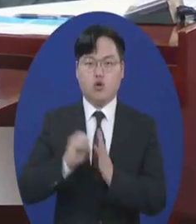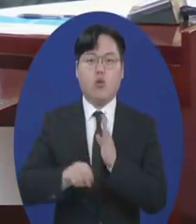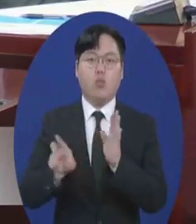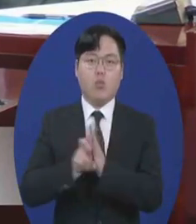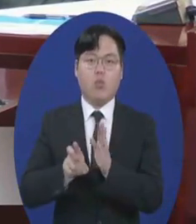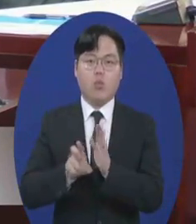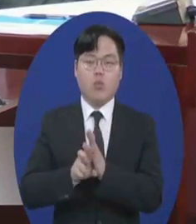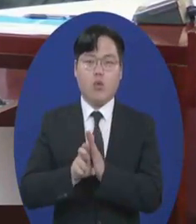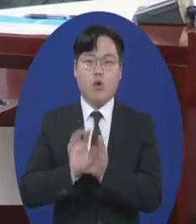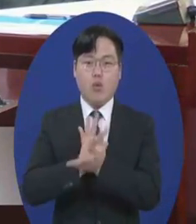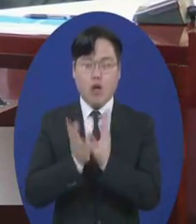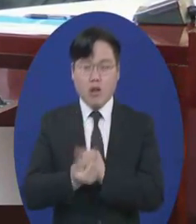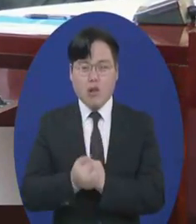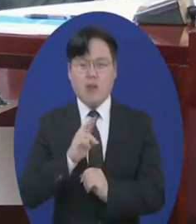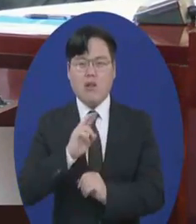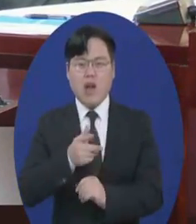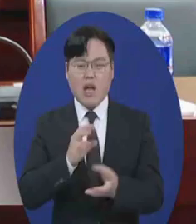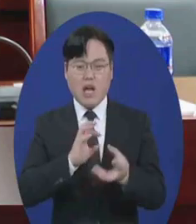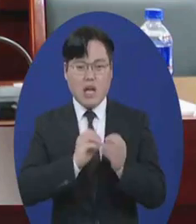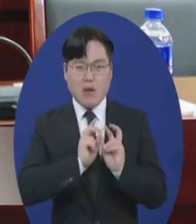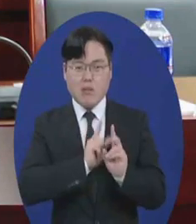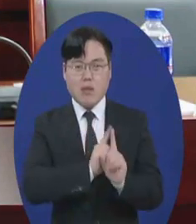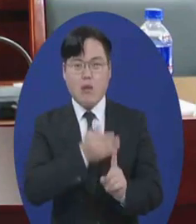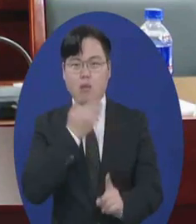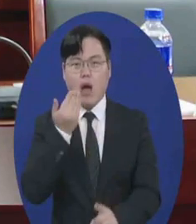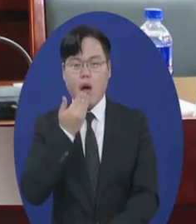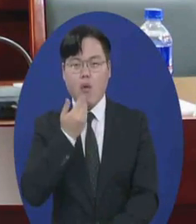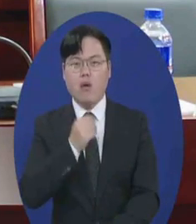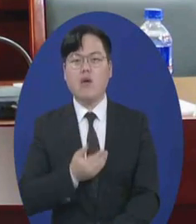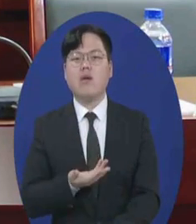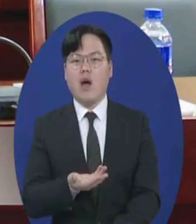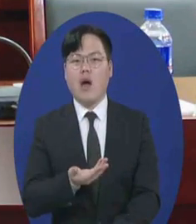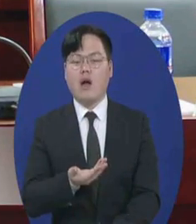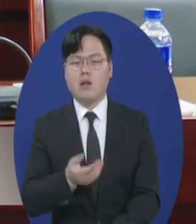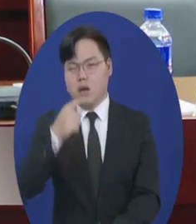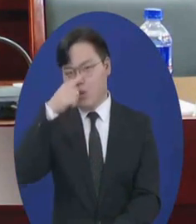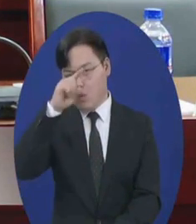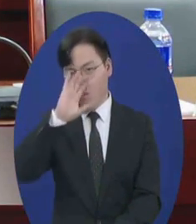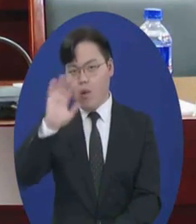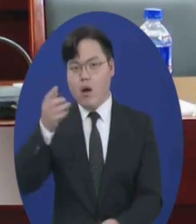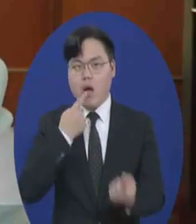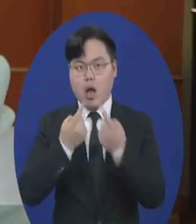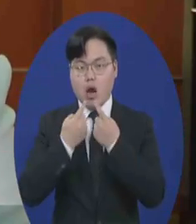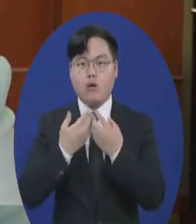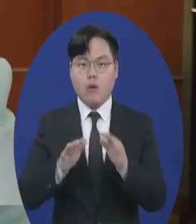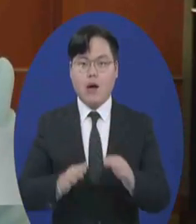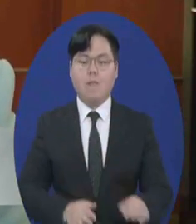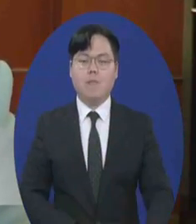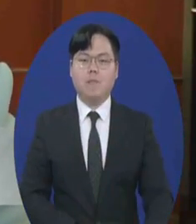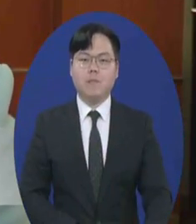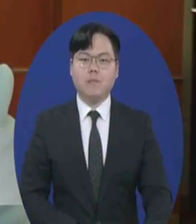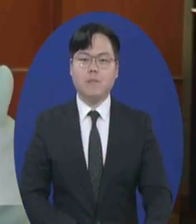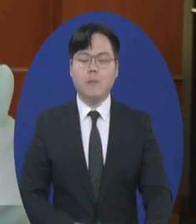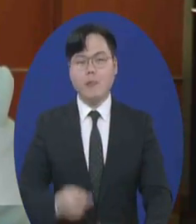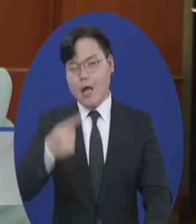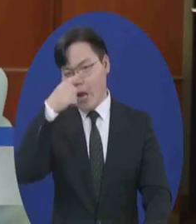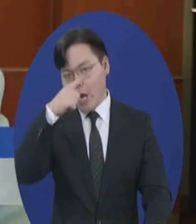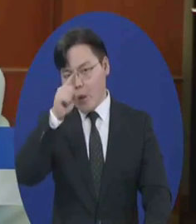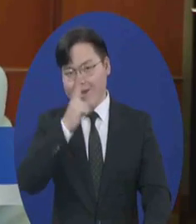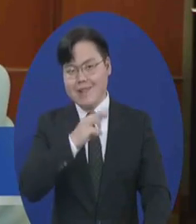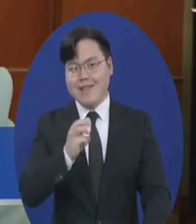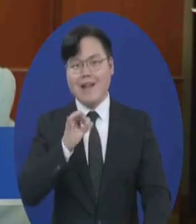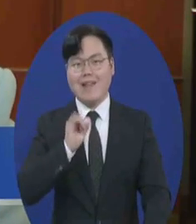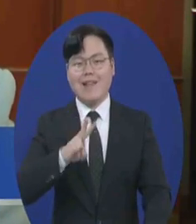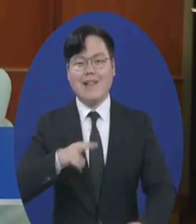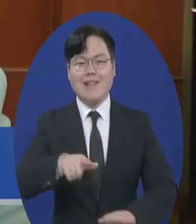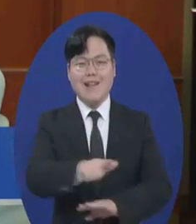үг юм. Гэтэл амьдрал дээр хэрэгжихгүй байгаа олон шалтгааныг эрүүл мэндийн байгууллагын ярьсан байна. Одоо эрүүл мэндийн даатгалын газраас